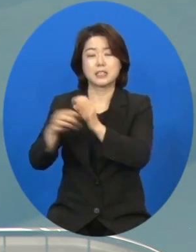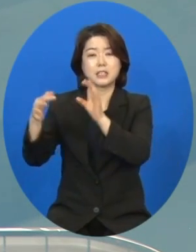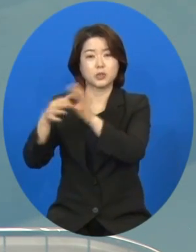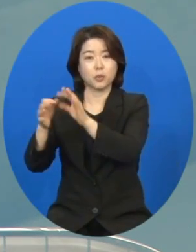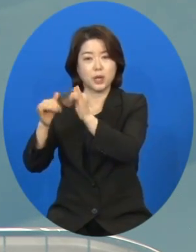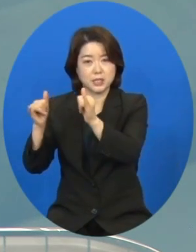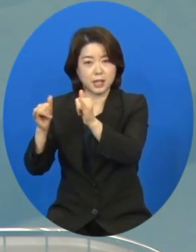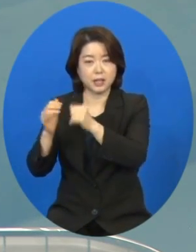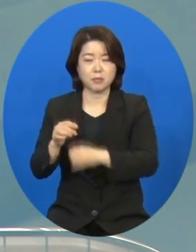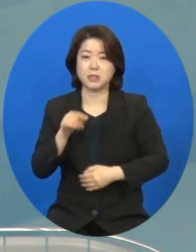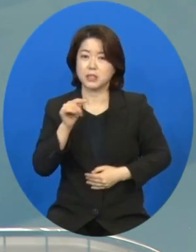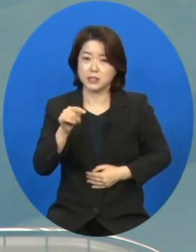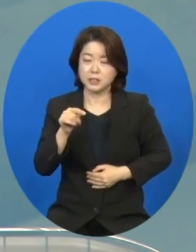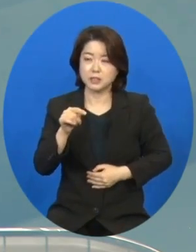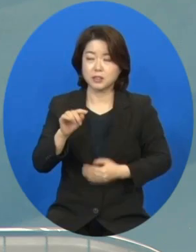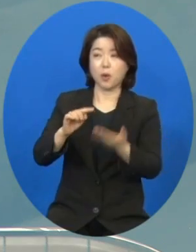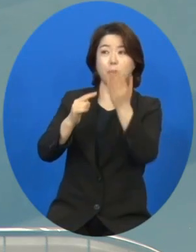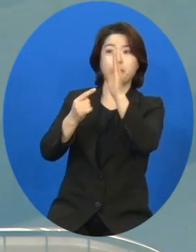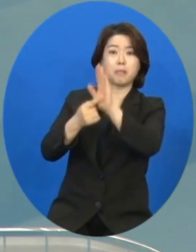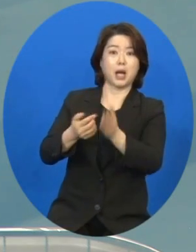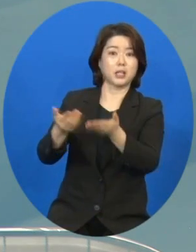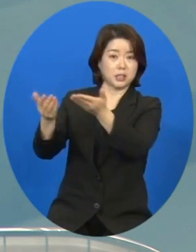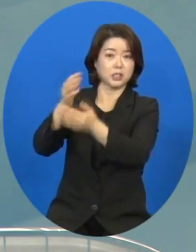그 진리에 반응합니다.